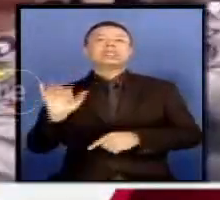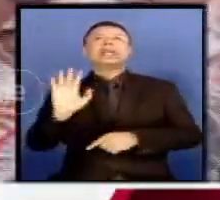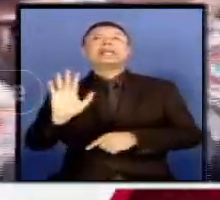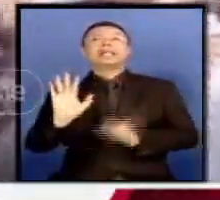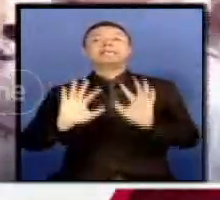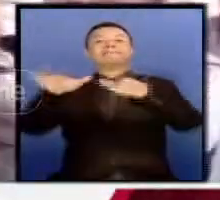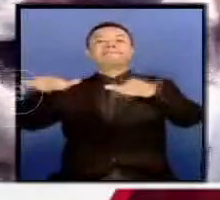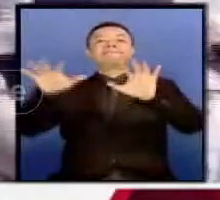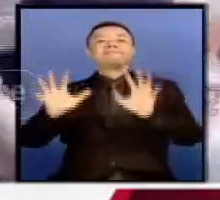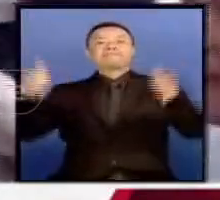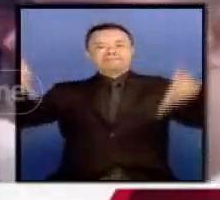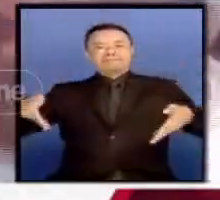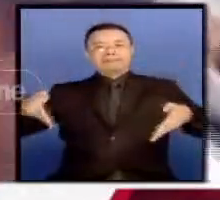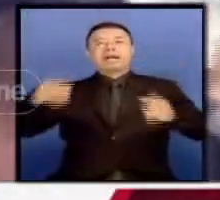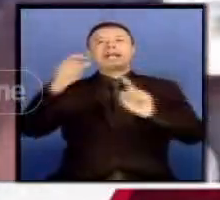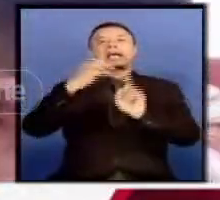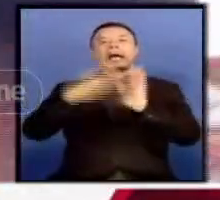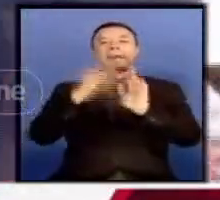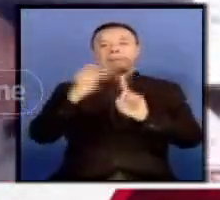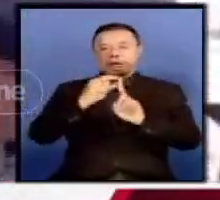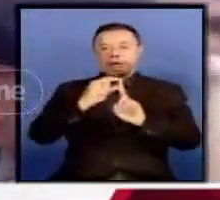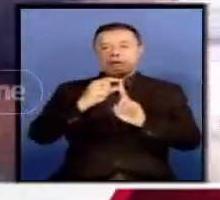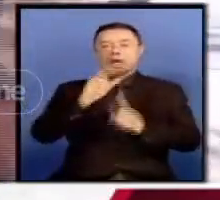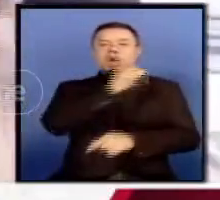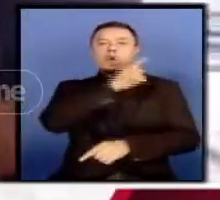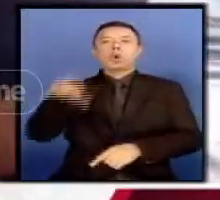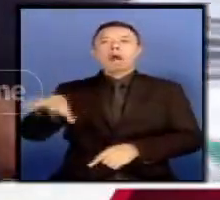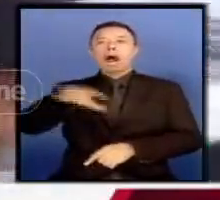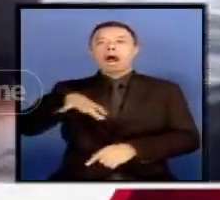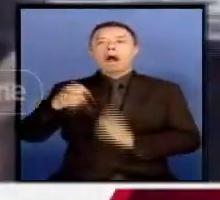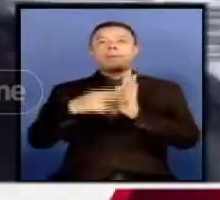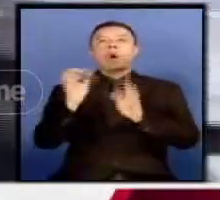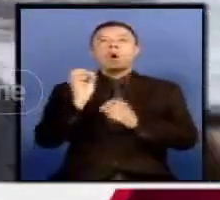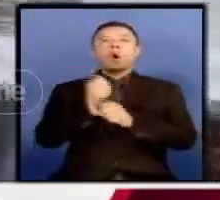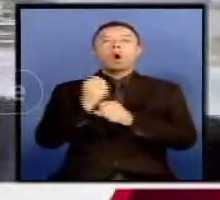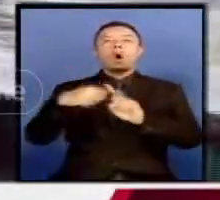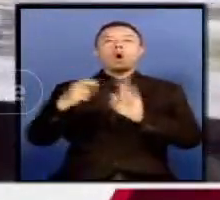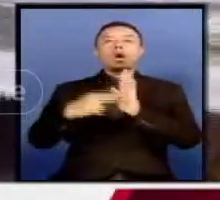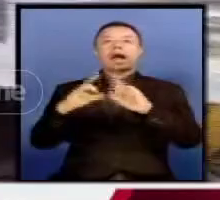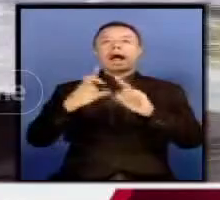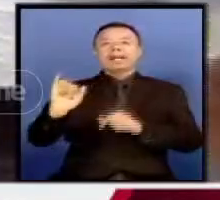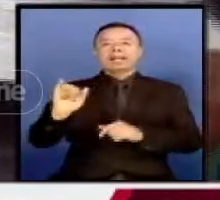di tempat pemakaman Taman Makam Pahlawan Kelurahan mongkonai kota Kotamobagu